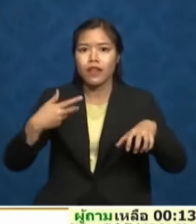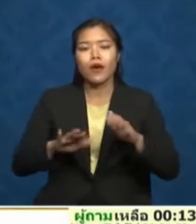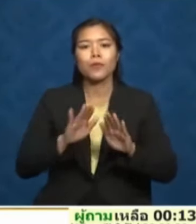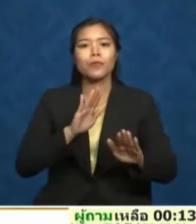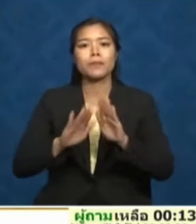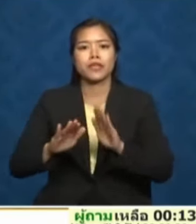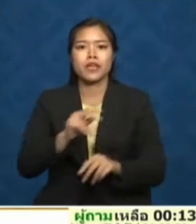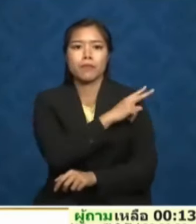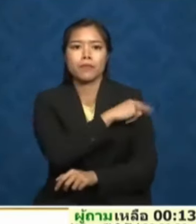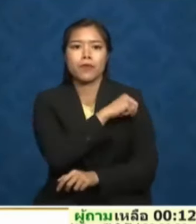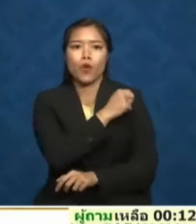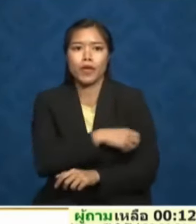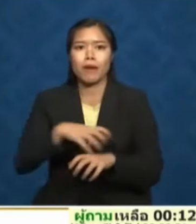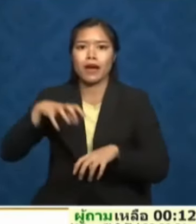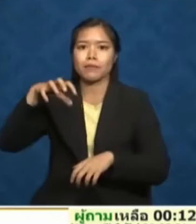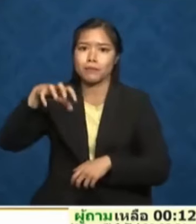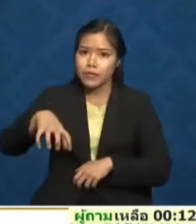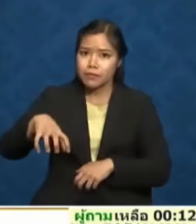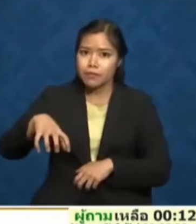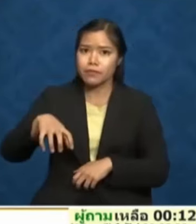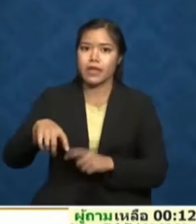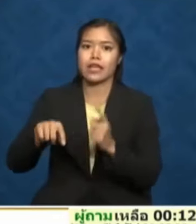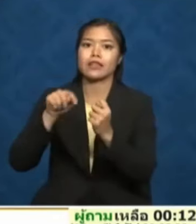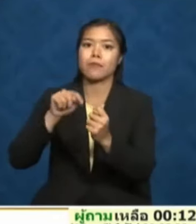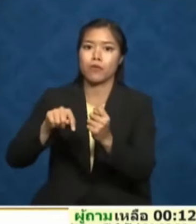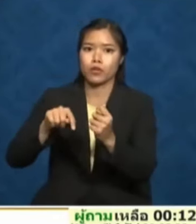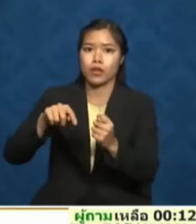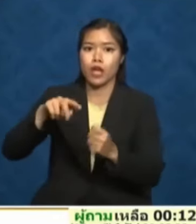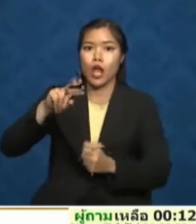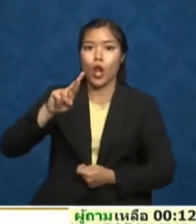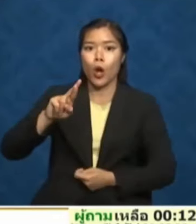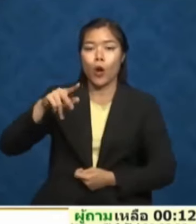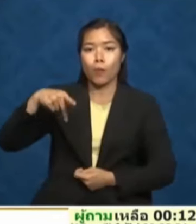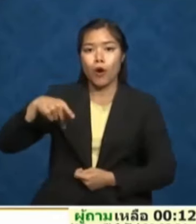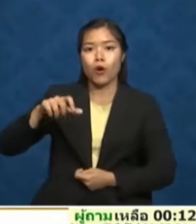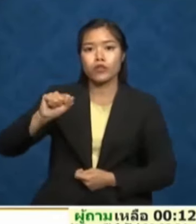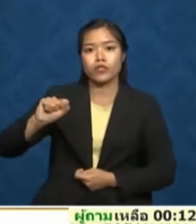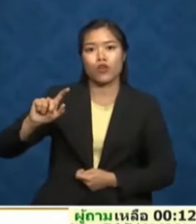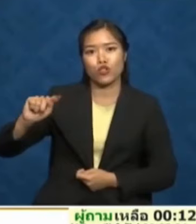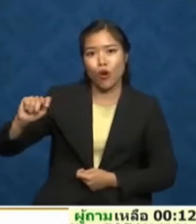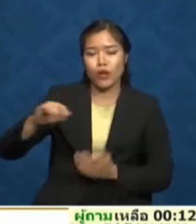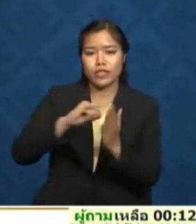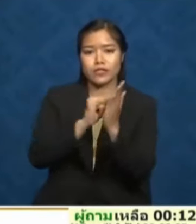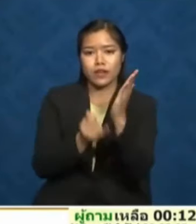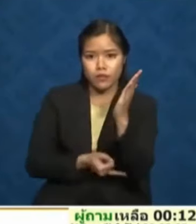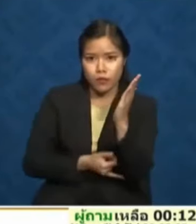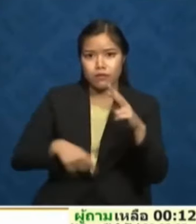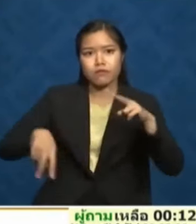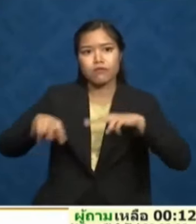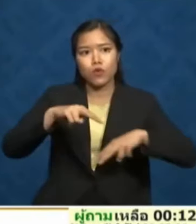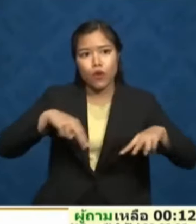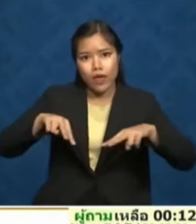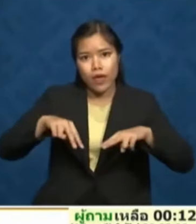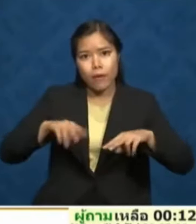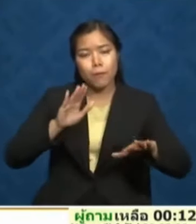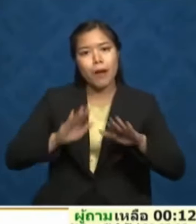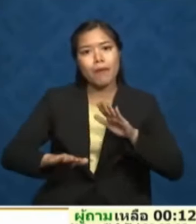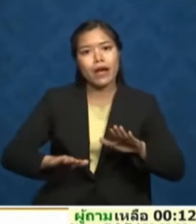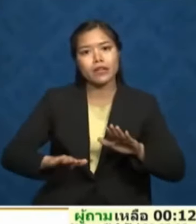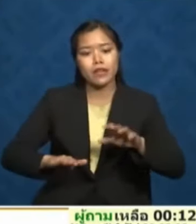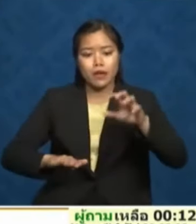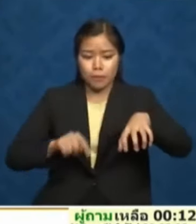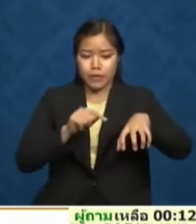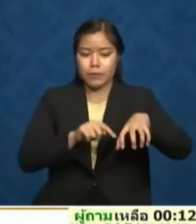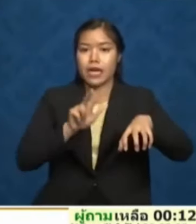โรงพยาบาลส่งเสริมสุขภาพประจำตำบลหรือรพสตนะคะที่อยู่ต่างจังหวัดดูแลประชาชนจำนวนประมาณ 3,000คนต่อ